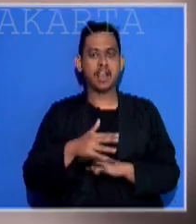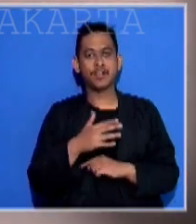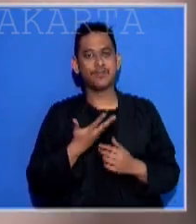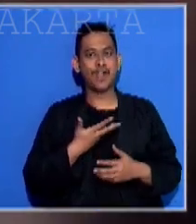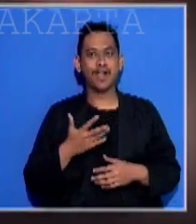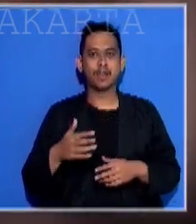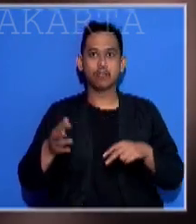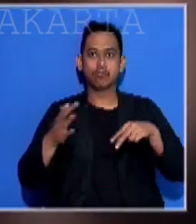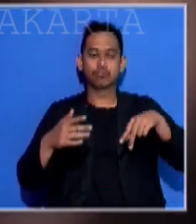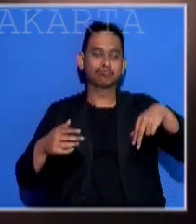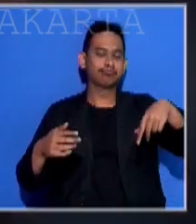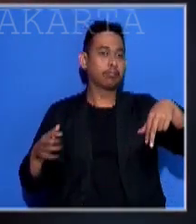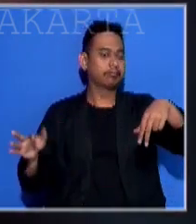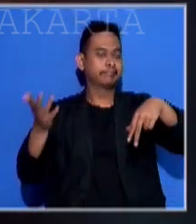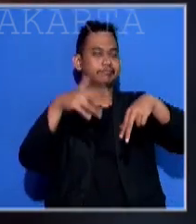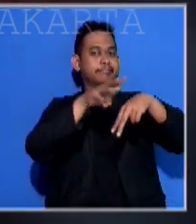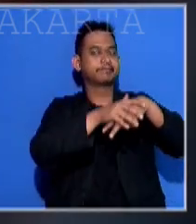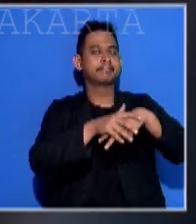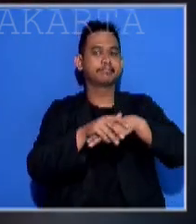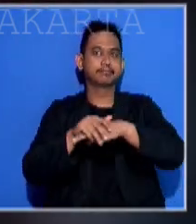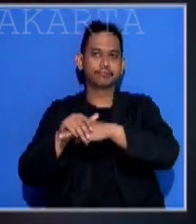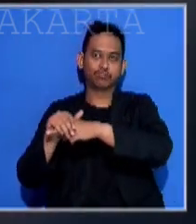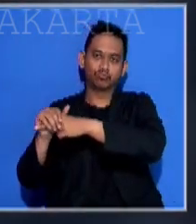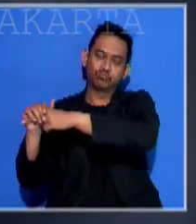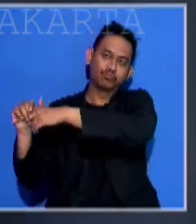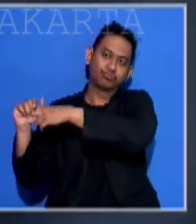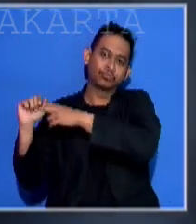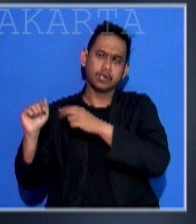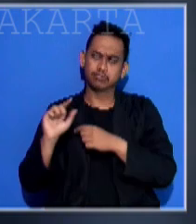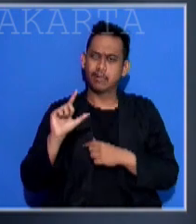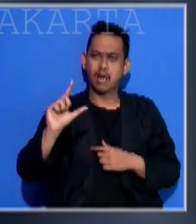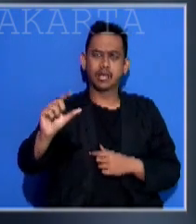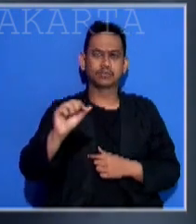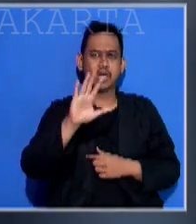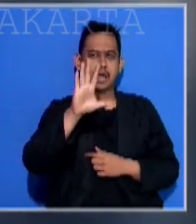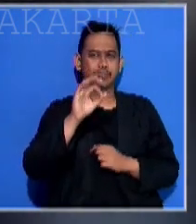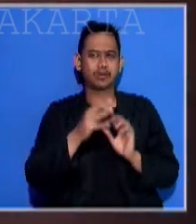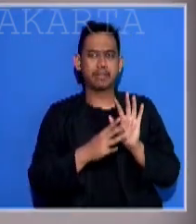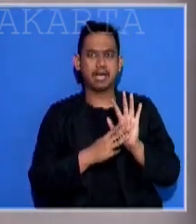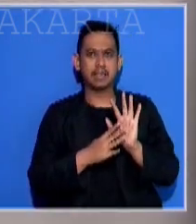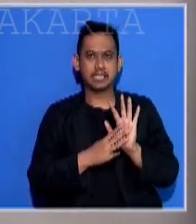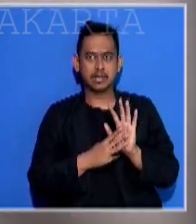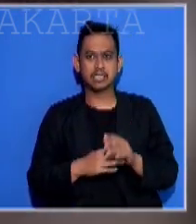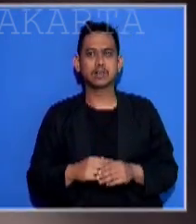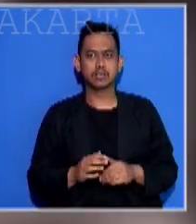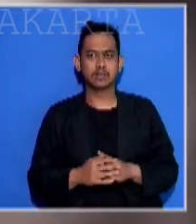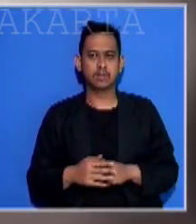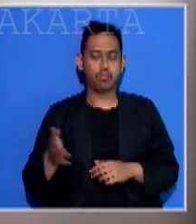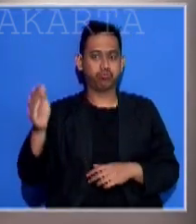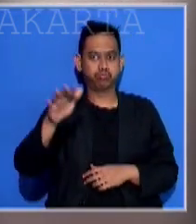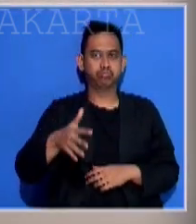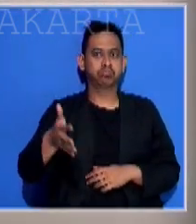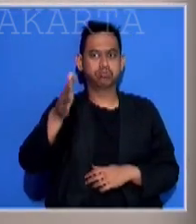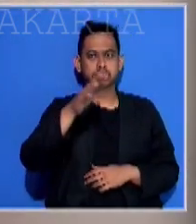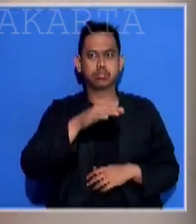besar datang, korban lalu tergulung hingga lebih dari 50 meter. Kondisi gelombang yang pada saat itu sedang tinggi membuat korban kewalahan